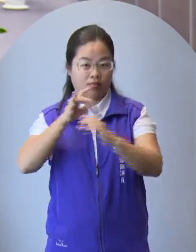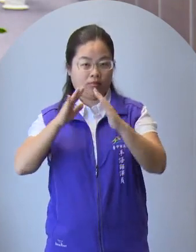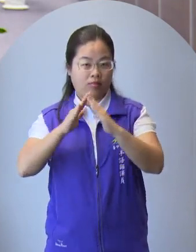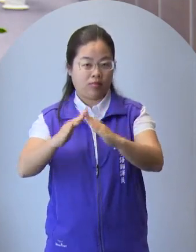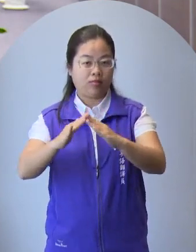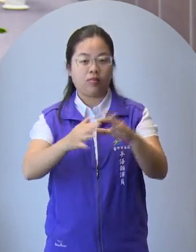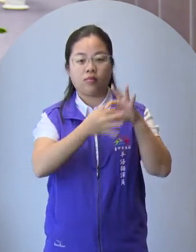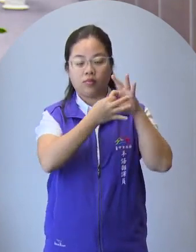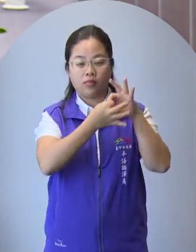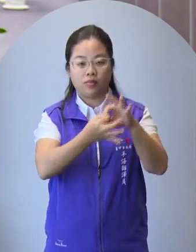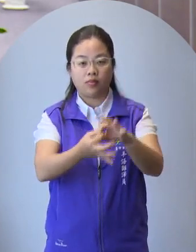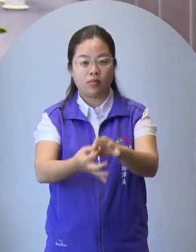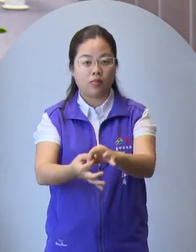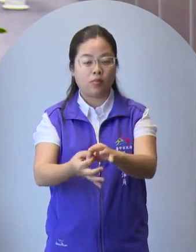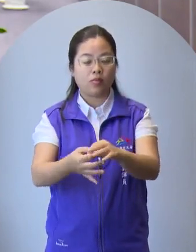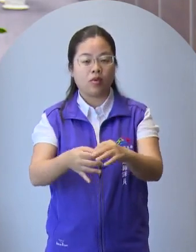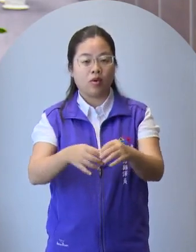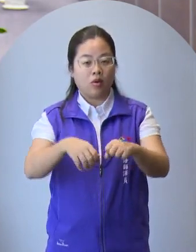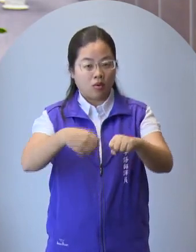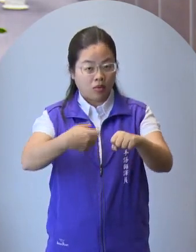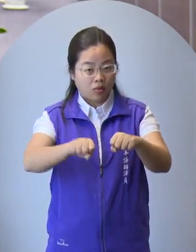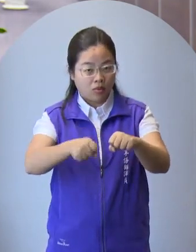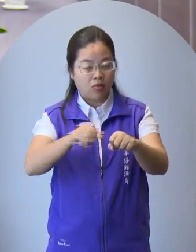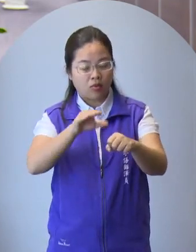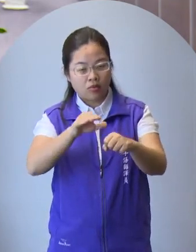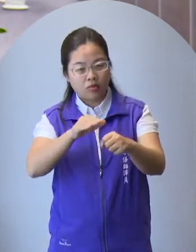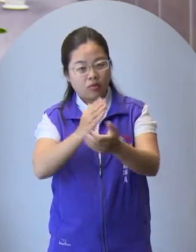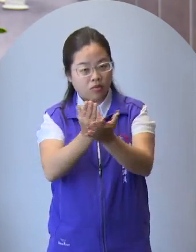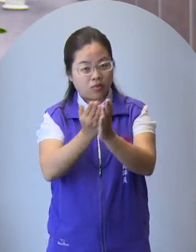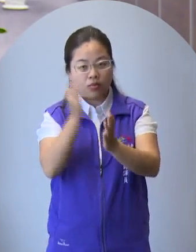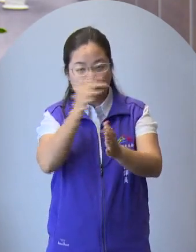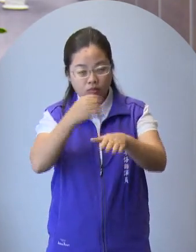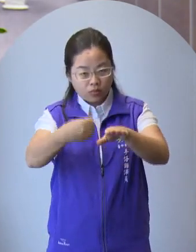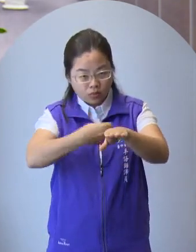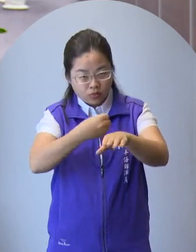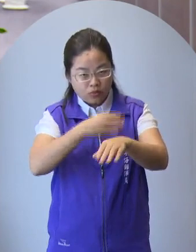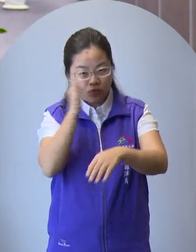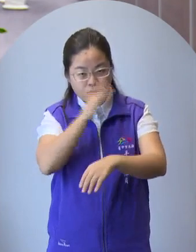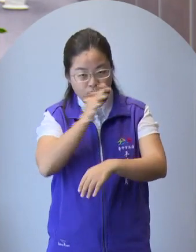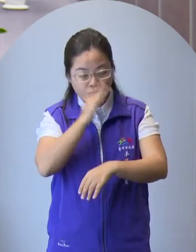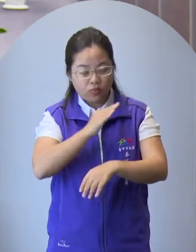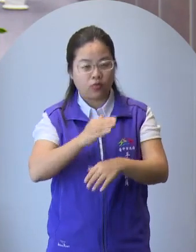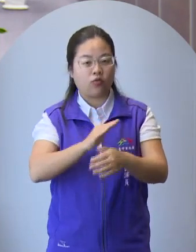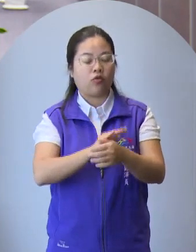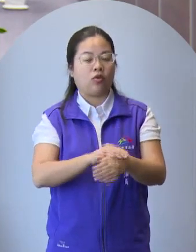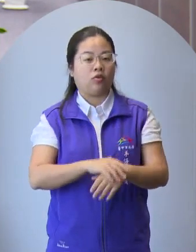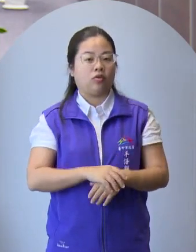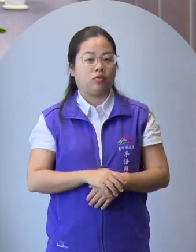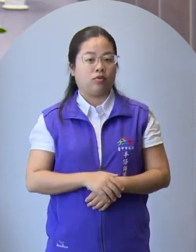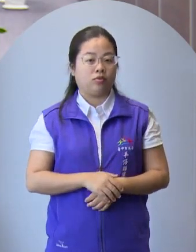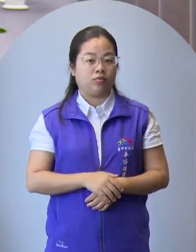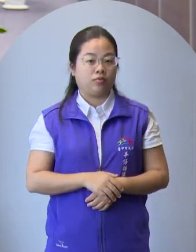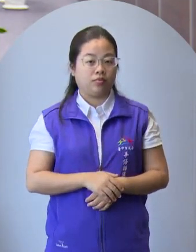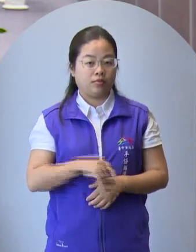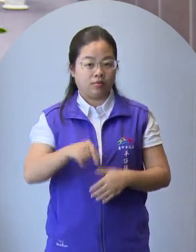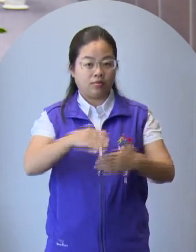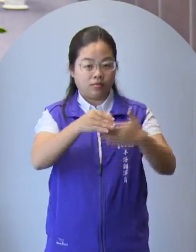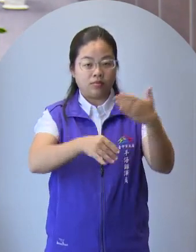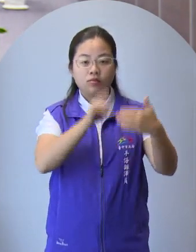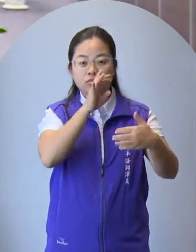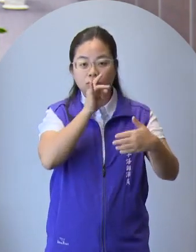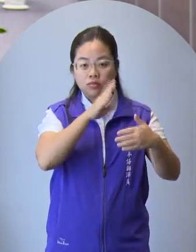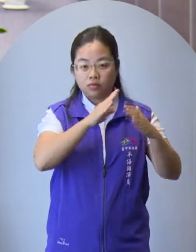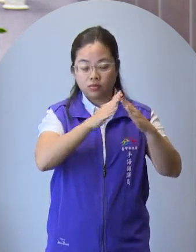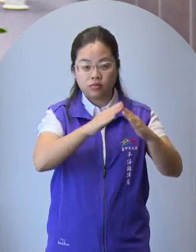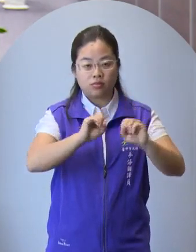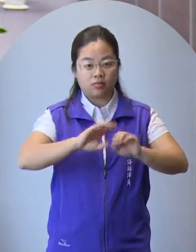续近零排放的一个法律修正案。那过去呢，我们这个条例，现在我们这个条例叫台中市